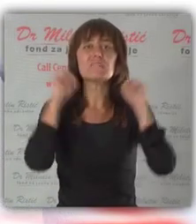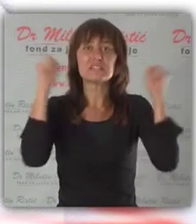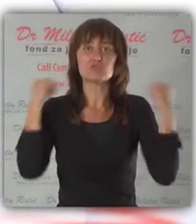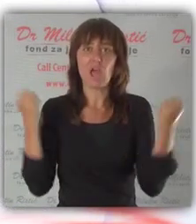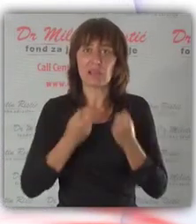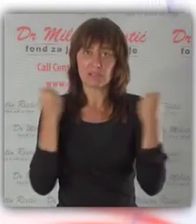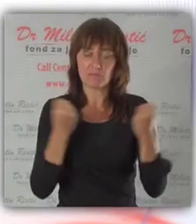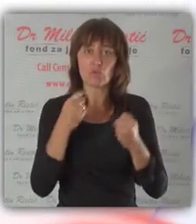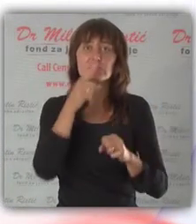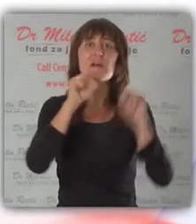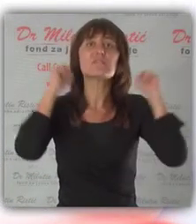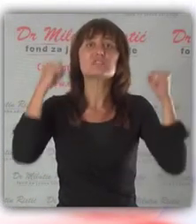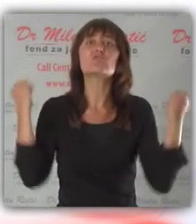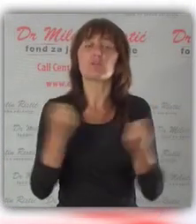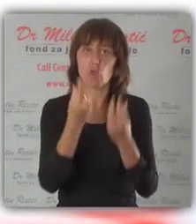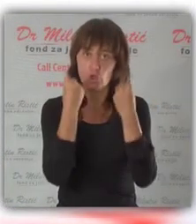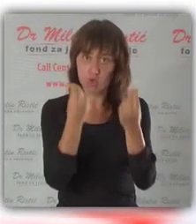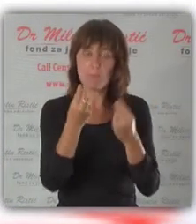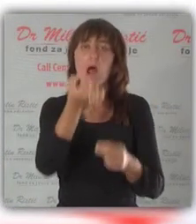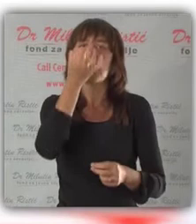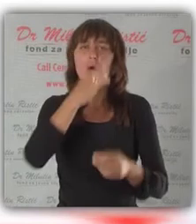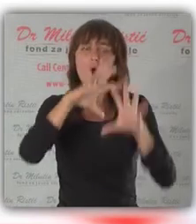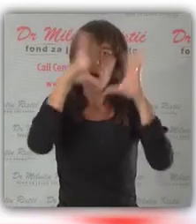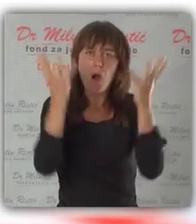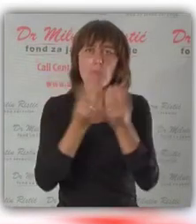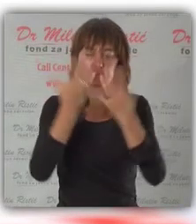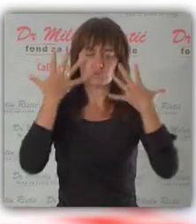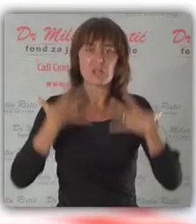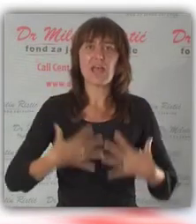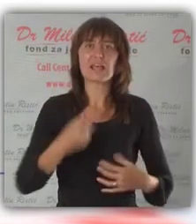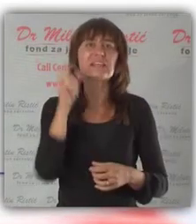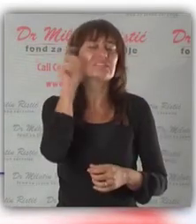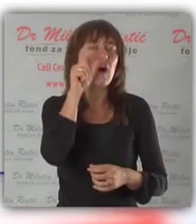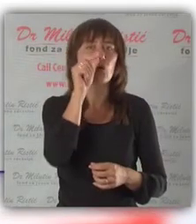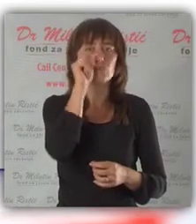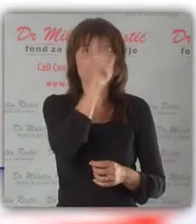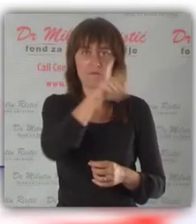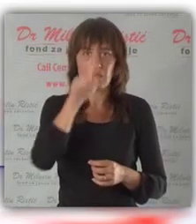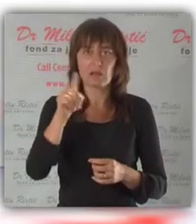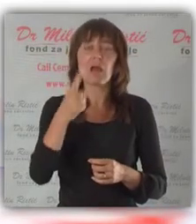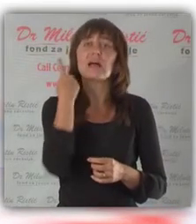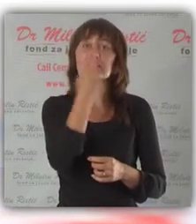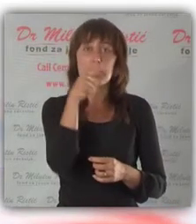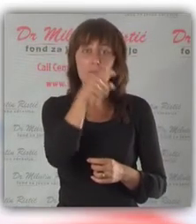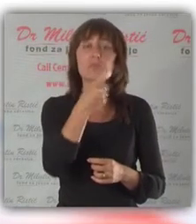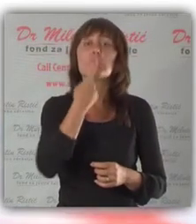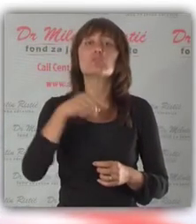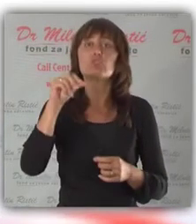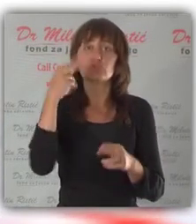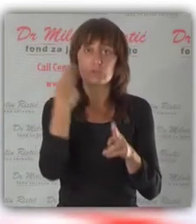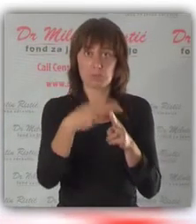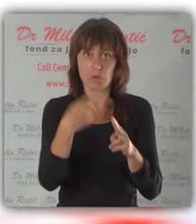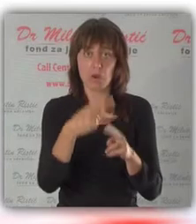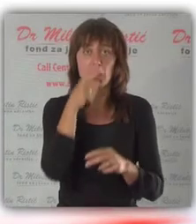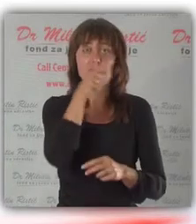fizička aktivnost. I fizička aktivnost inače je dobra jer poboljšava opšte psihofizičko stanje svakog čoveka, pa samim tim i pacijenata